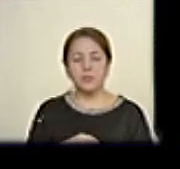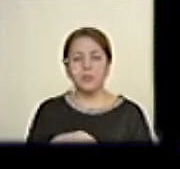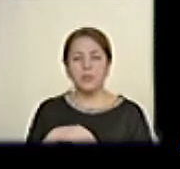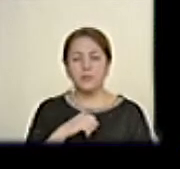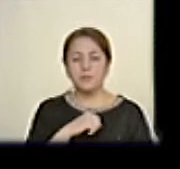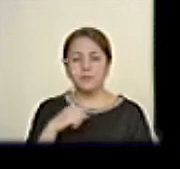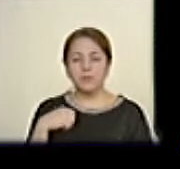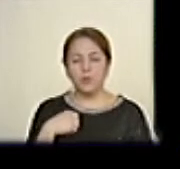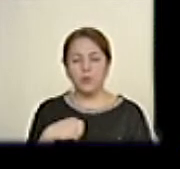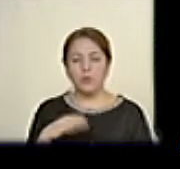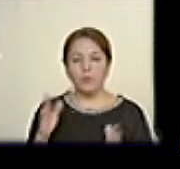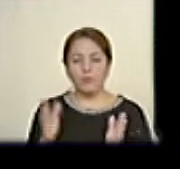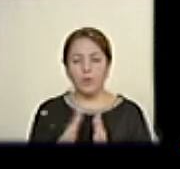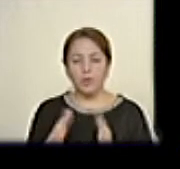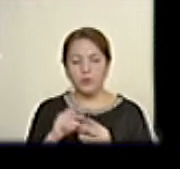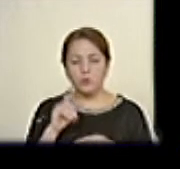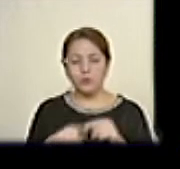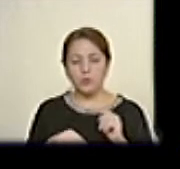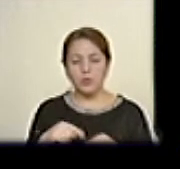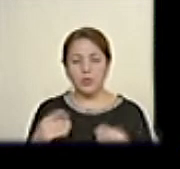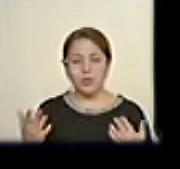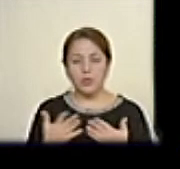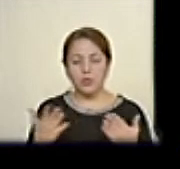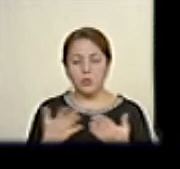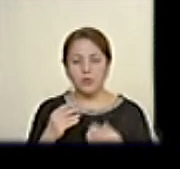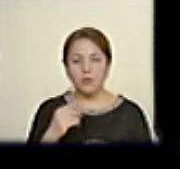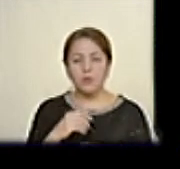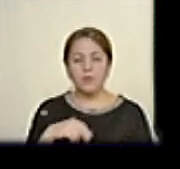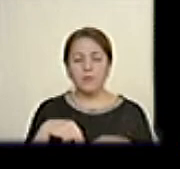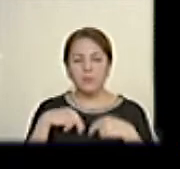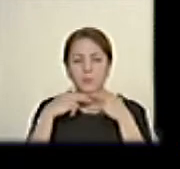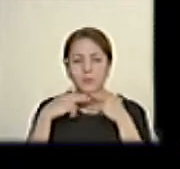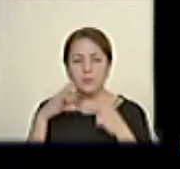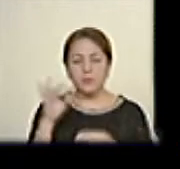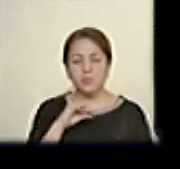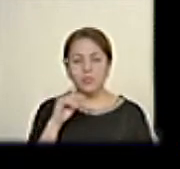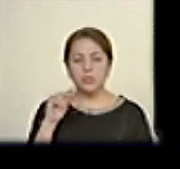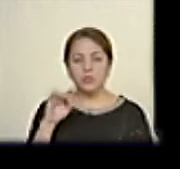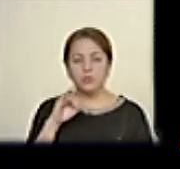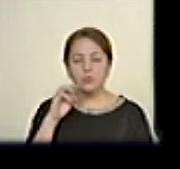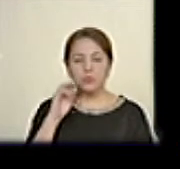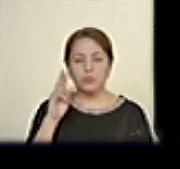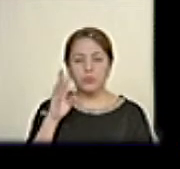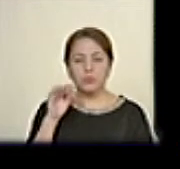родине, которая способна удивить внимательного и чуткого зрителя.